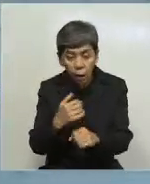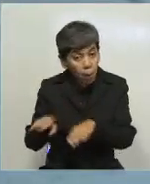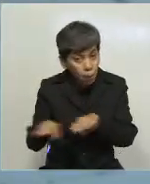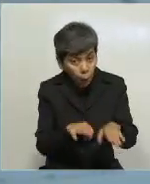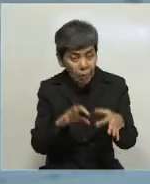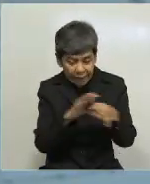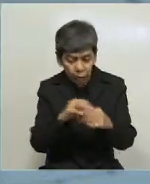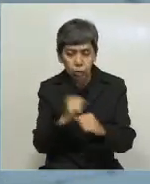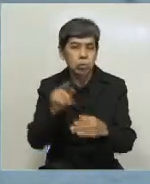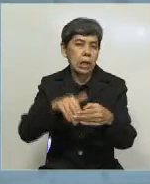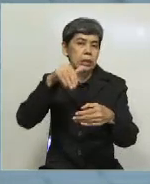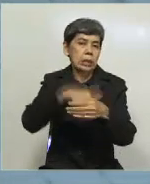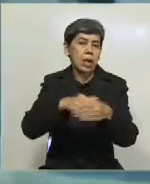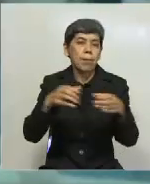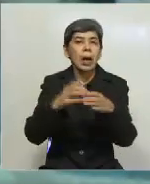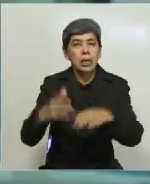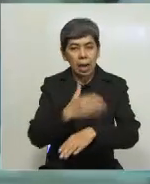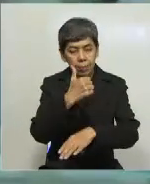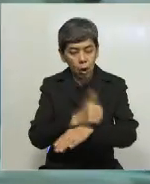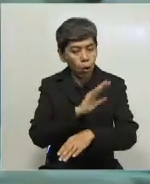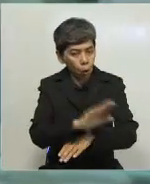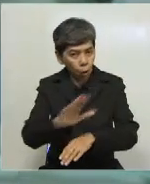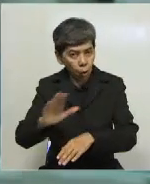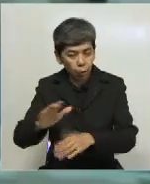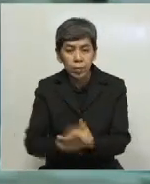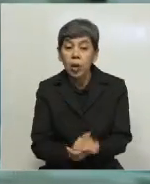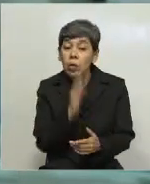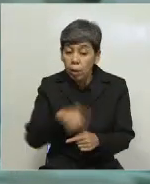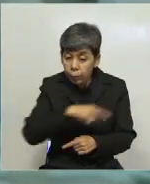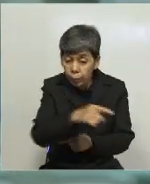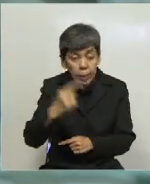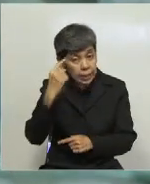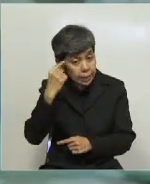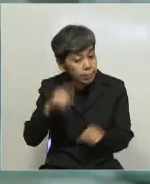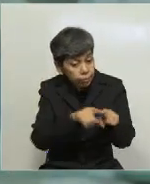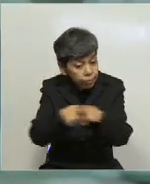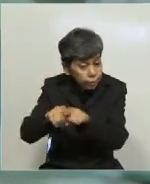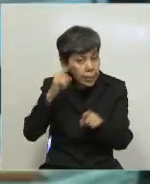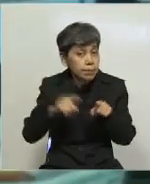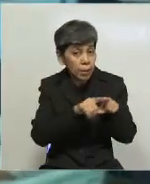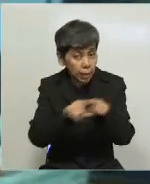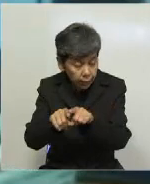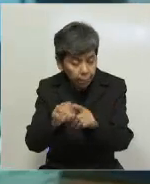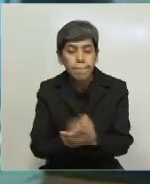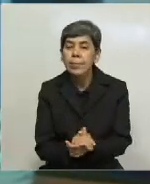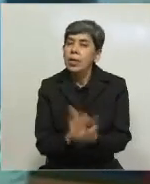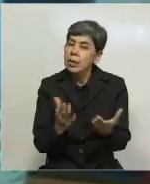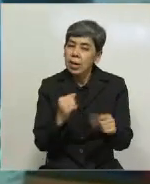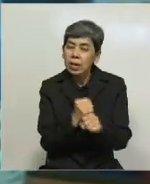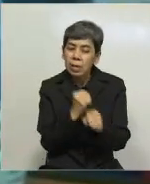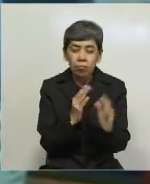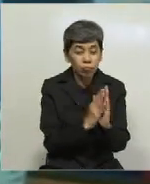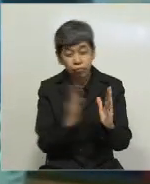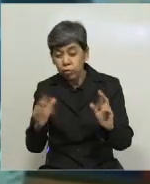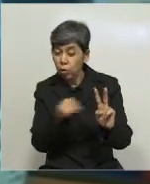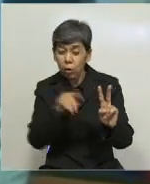พร้อมสู่สนามเลือกตั้งของพรรคการเมืองหากทุกฝ่ายมีความเห็นไปในทิศทางเดียวกันไม่ว่าเร็วหรือช้